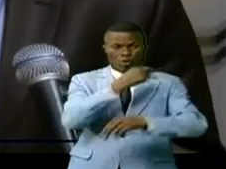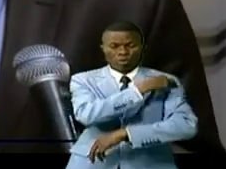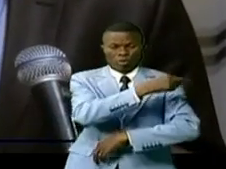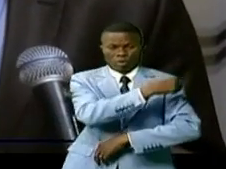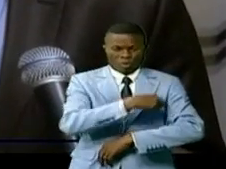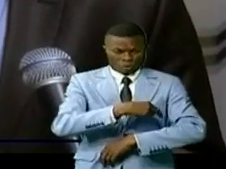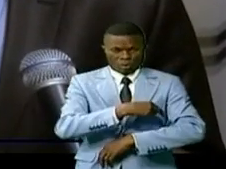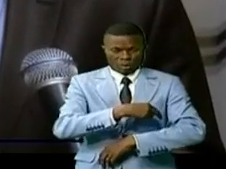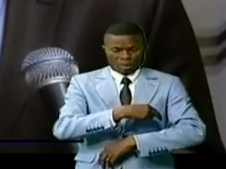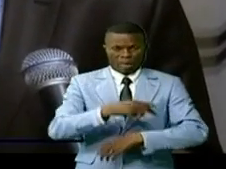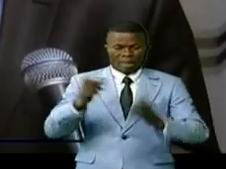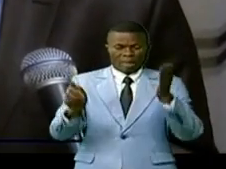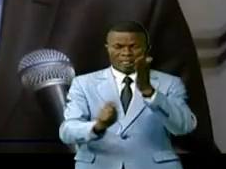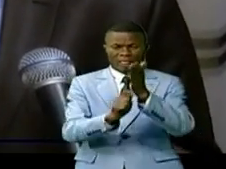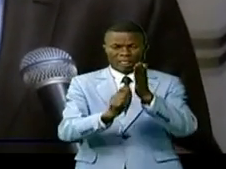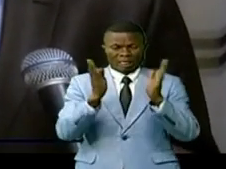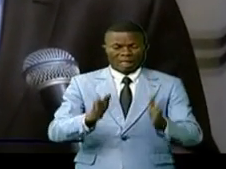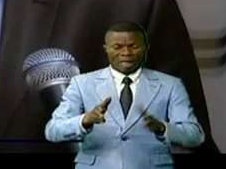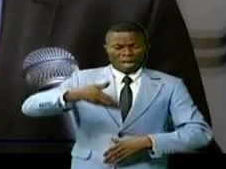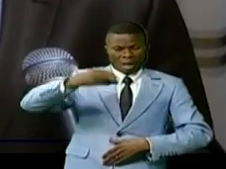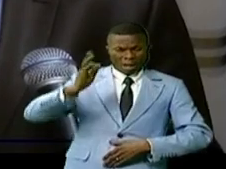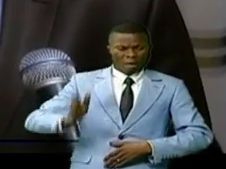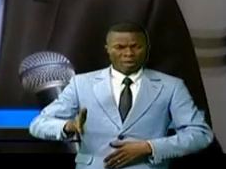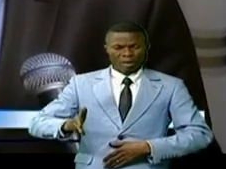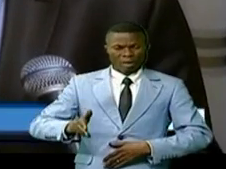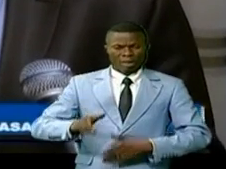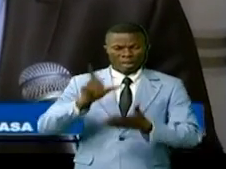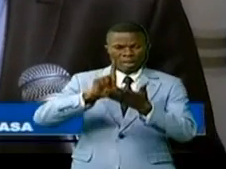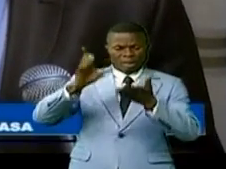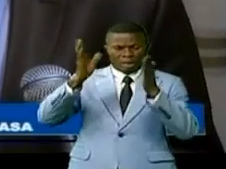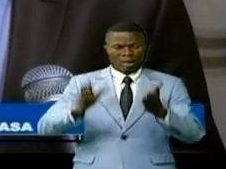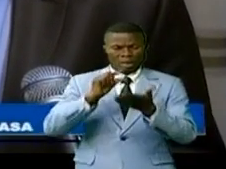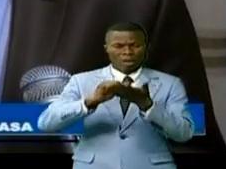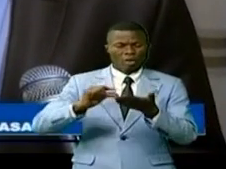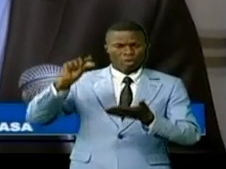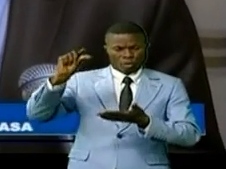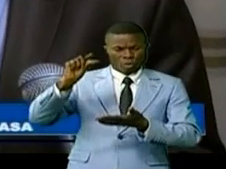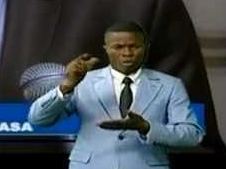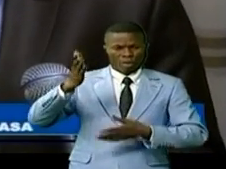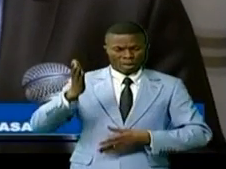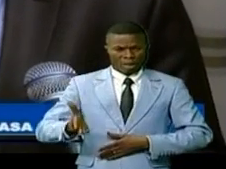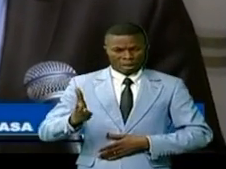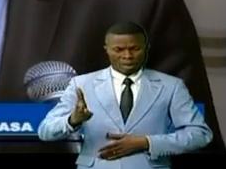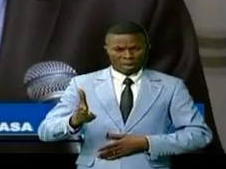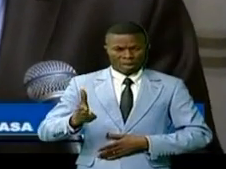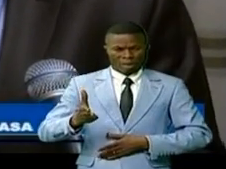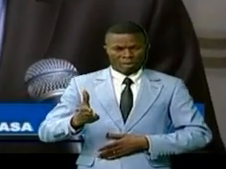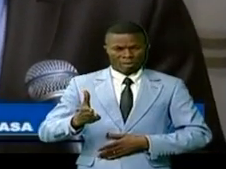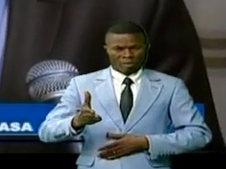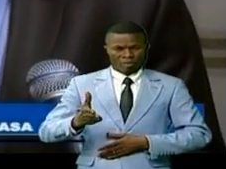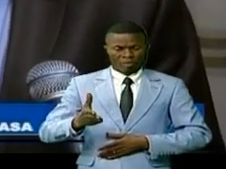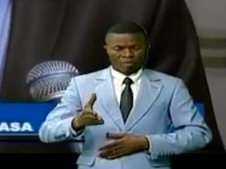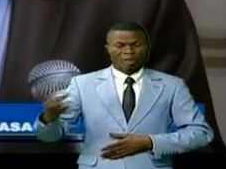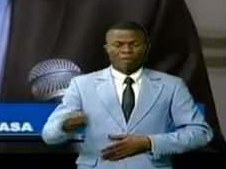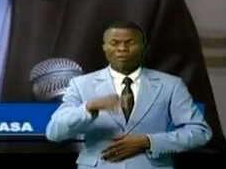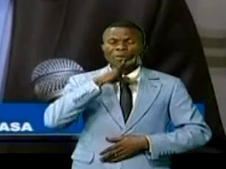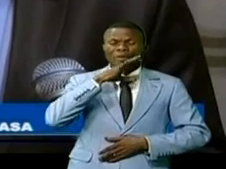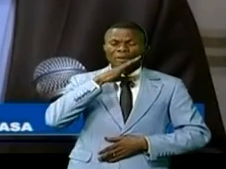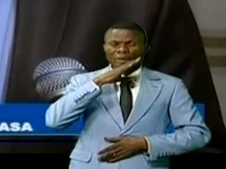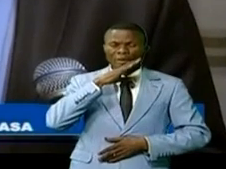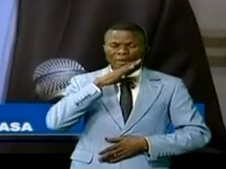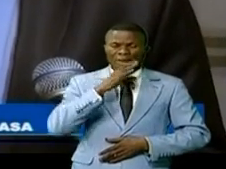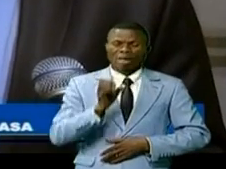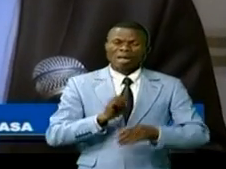des techniciens à ce niveau-là, des licenciés, des gradués, ils vont prendre des ordures, ils vont